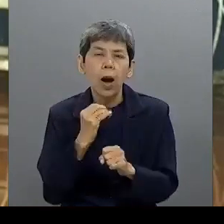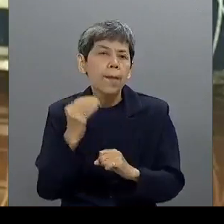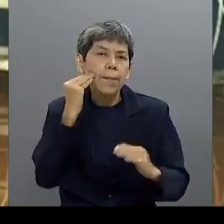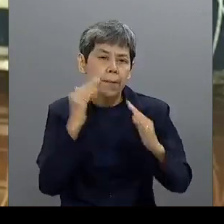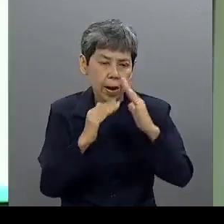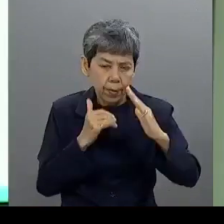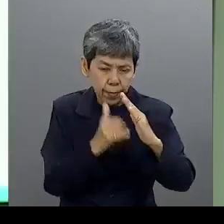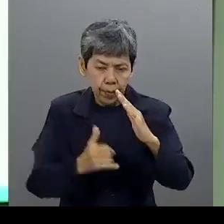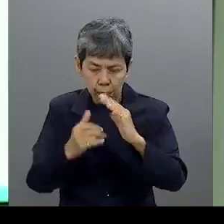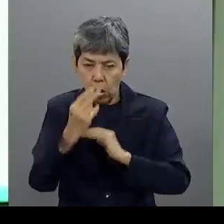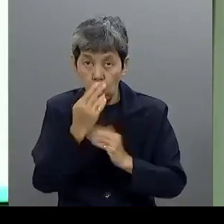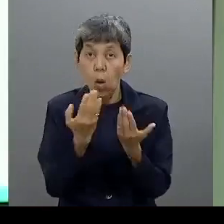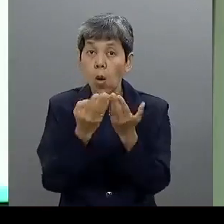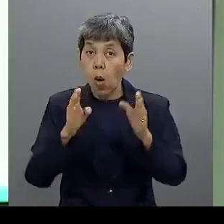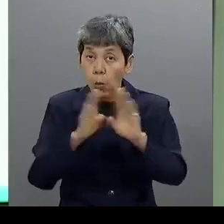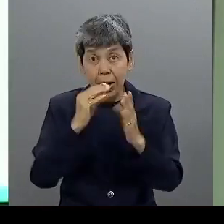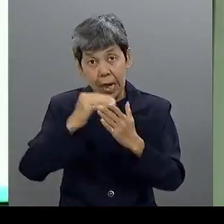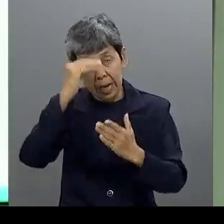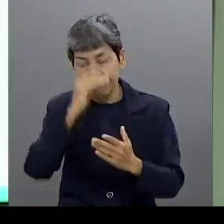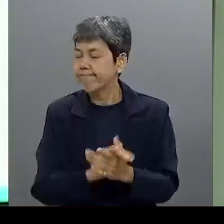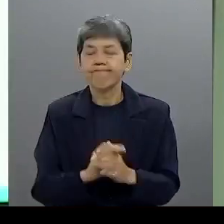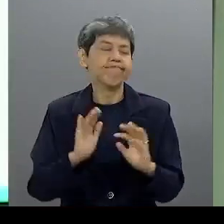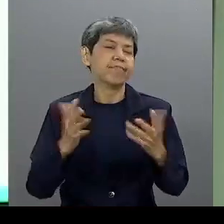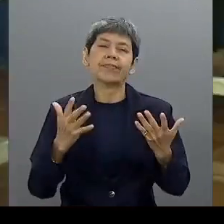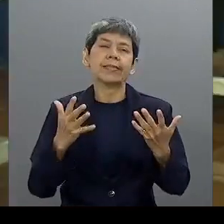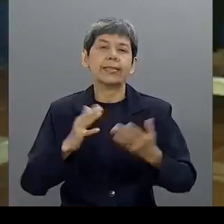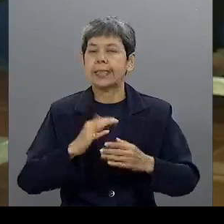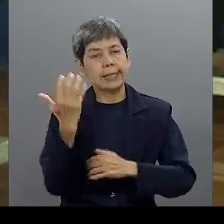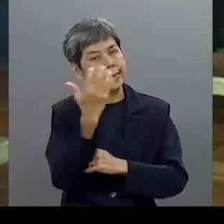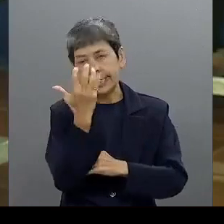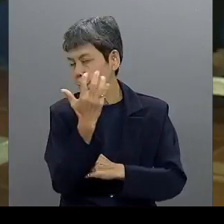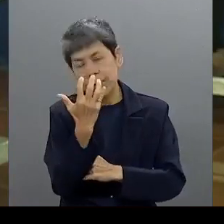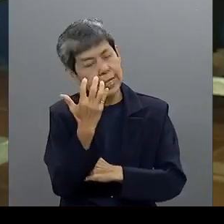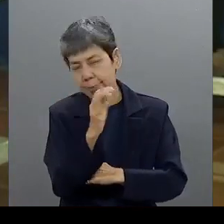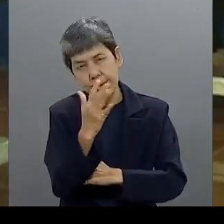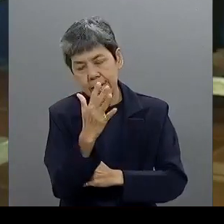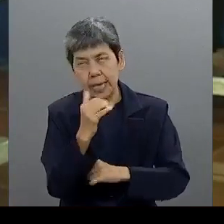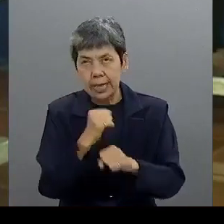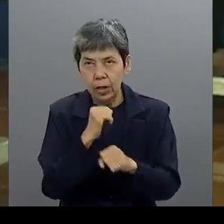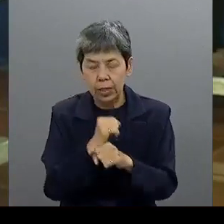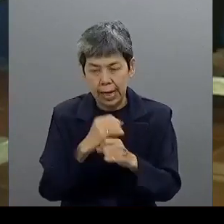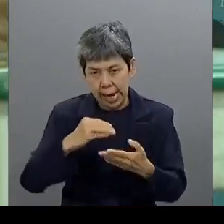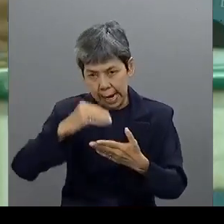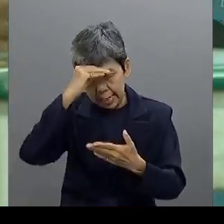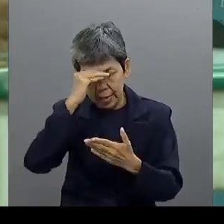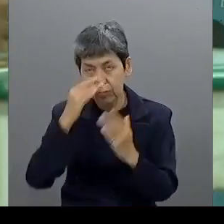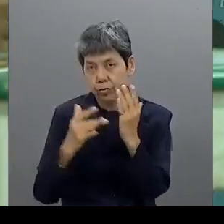ครอบครัวนักเรียนส่วนใหญ่ไม่มีอุปกรณ์เช่นทีวีที่สามารถที่จะเรียนผ่านระบบออนไลน์แล้วก็ทางไกลได้